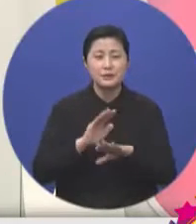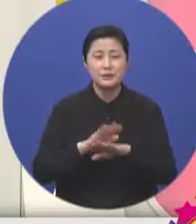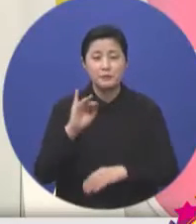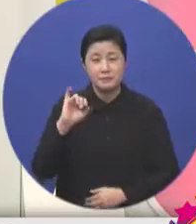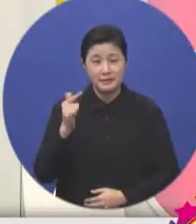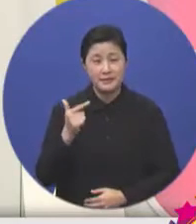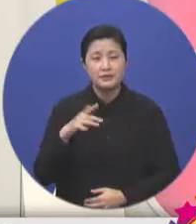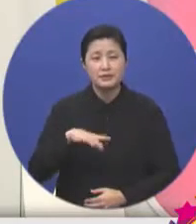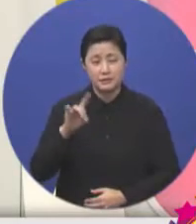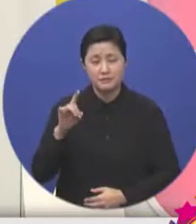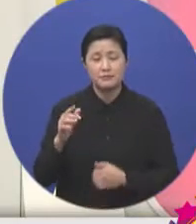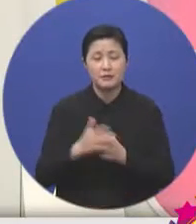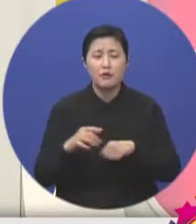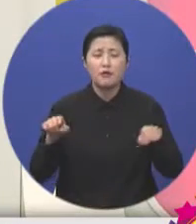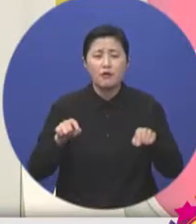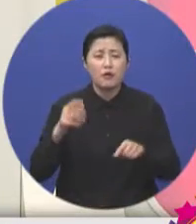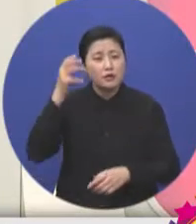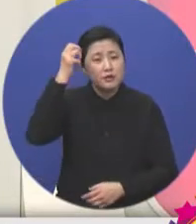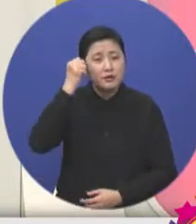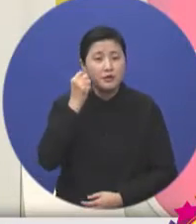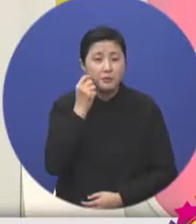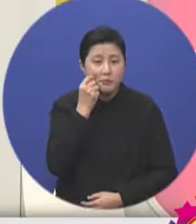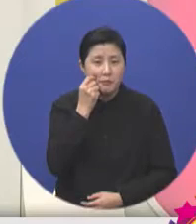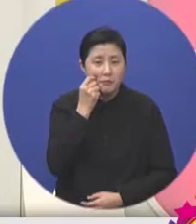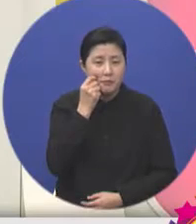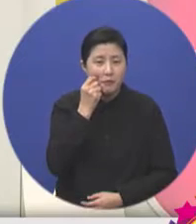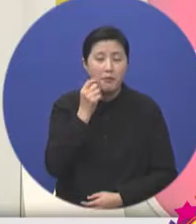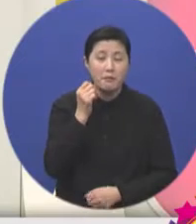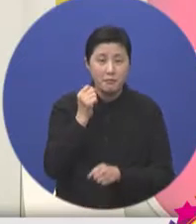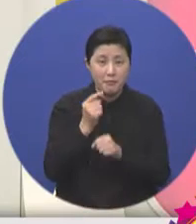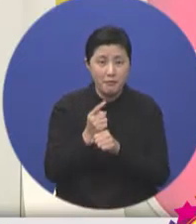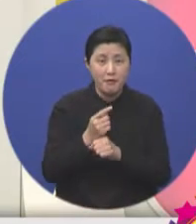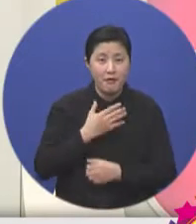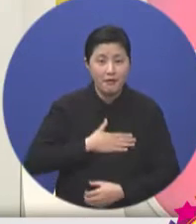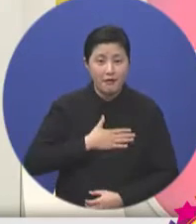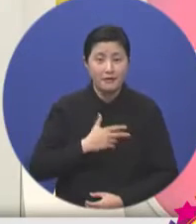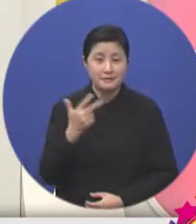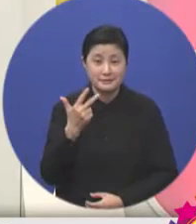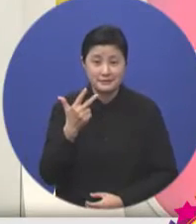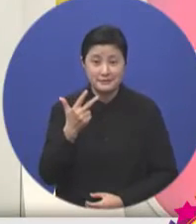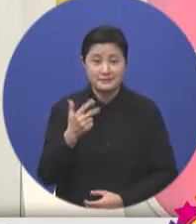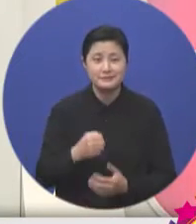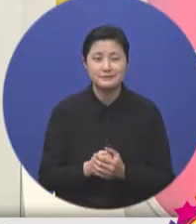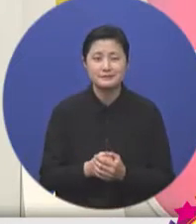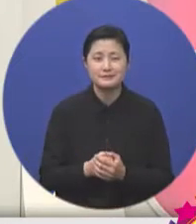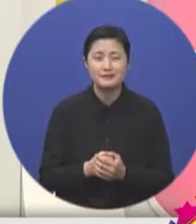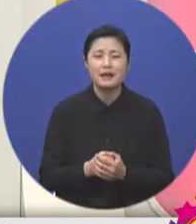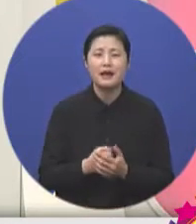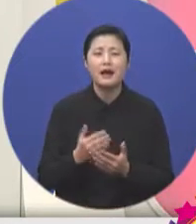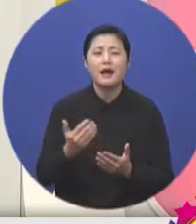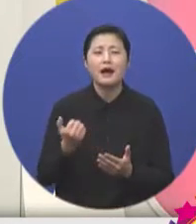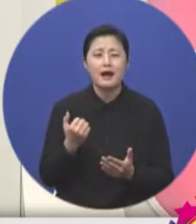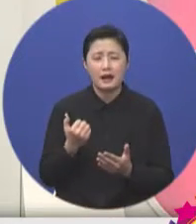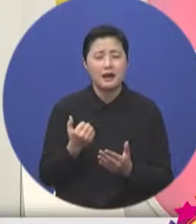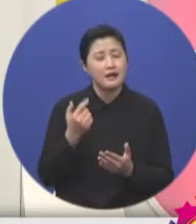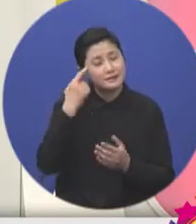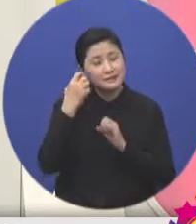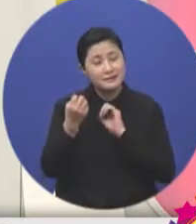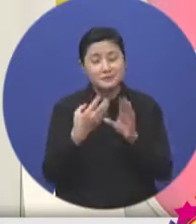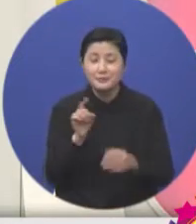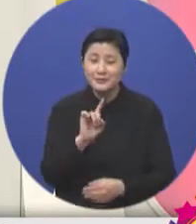씨가 오늘 처음이라서 떨려가지고 기억 네. 못하실 줄 알았는데 세븐인가요? 아, 뭐죠? 네. 아까 퀴즈가